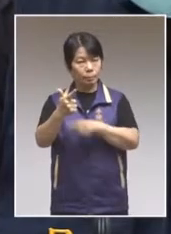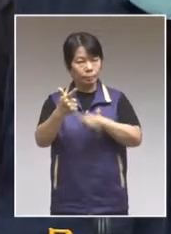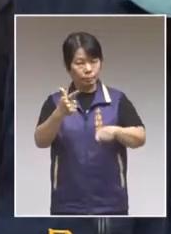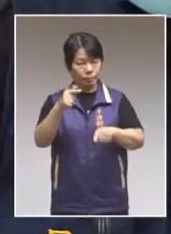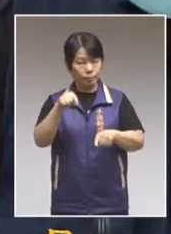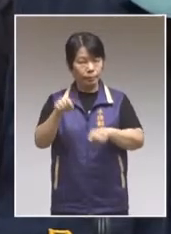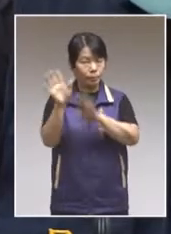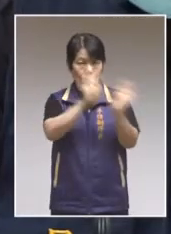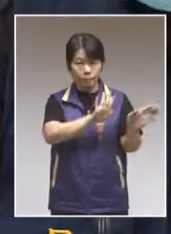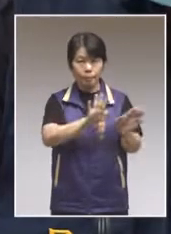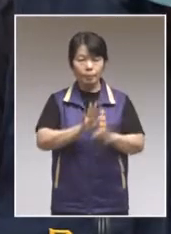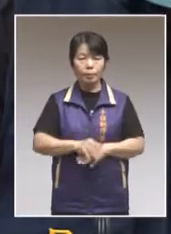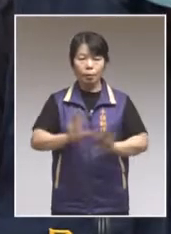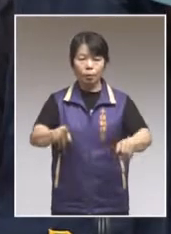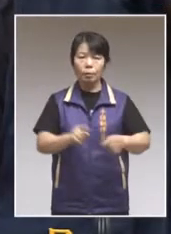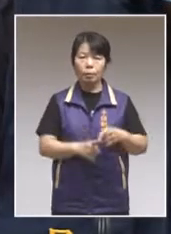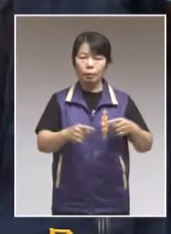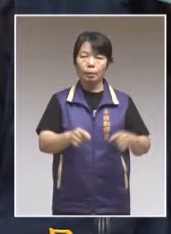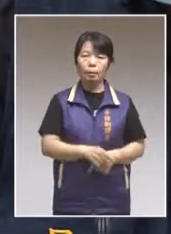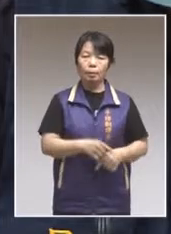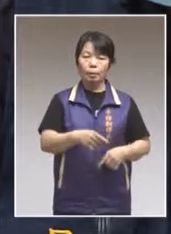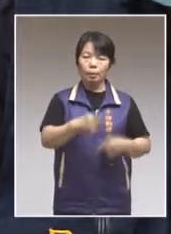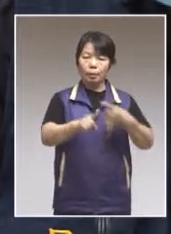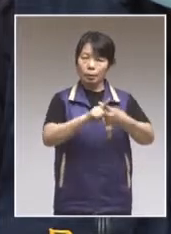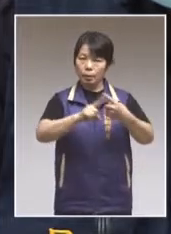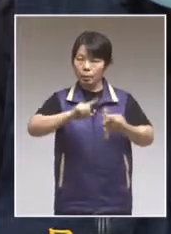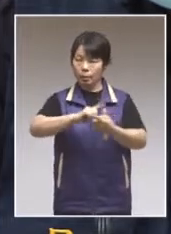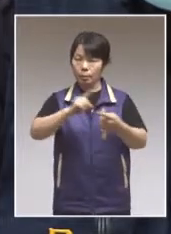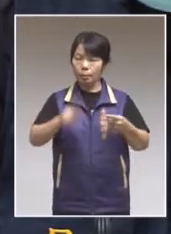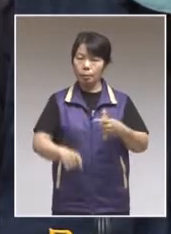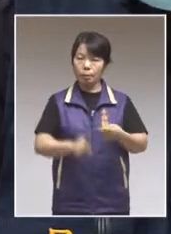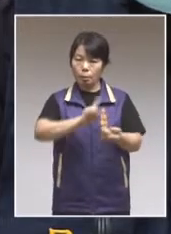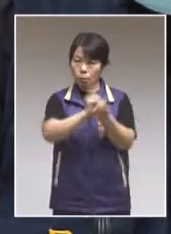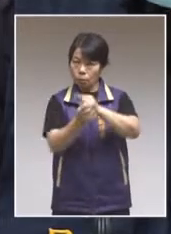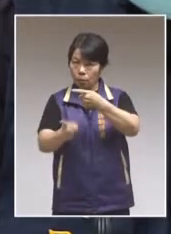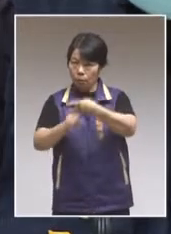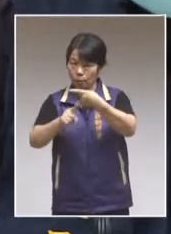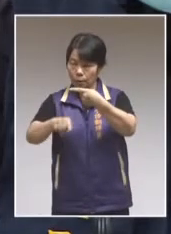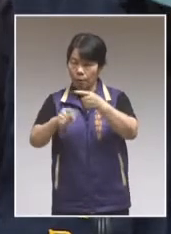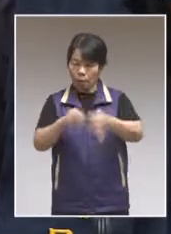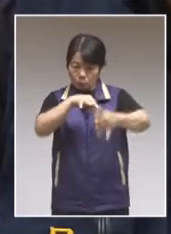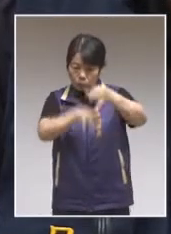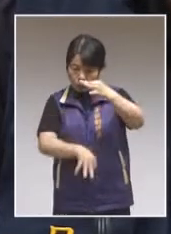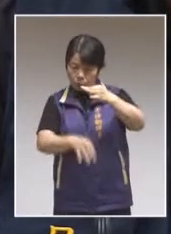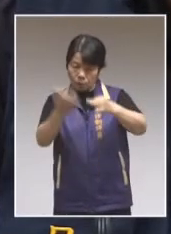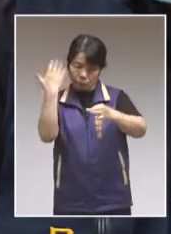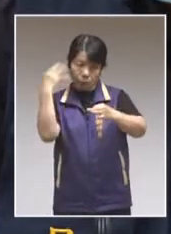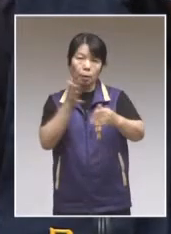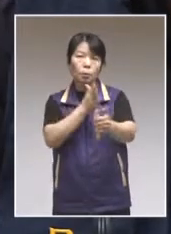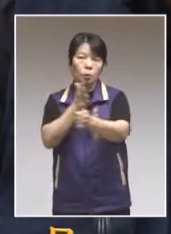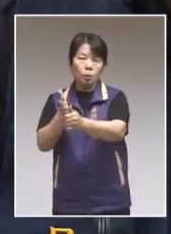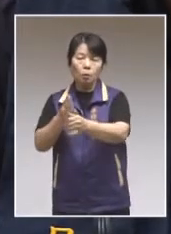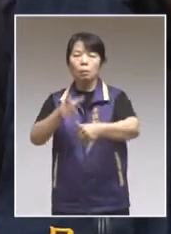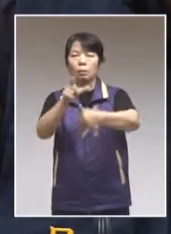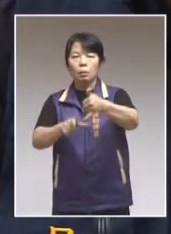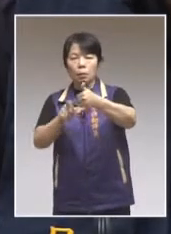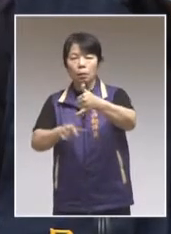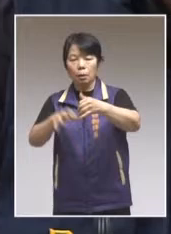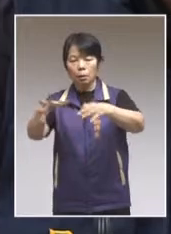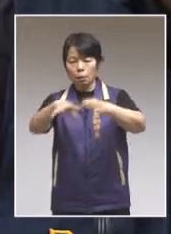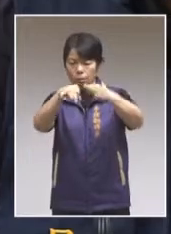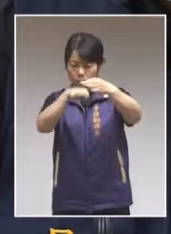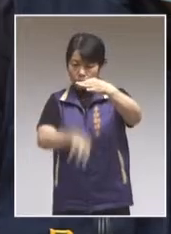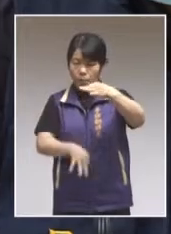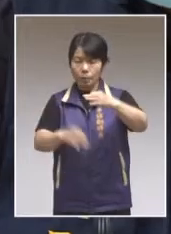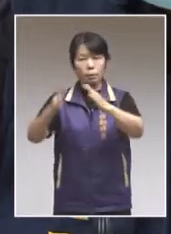况，在整个阳转还有框列，也就是说我们在之前的疫调，因为主要的个案而框列他的同